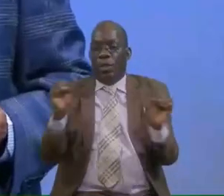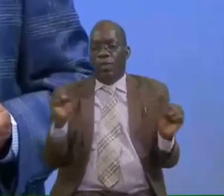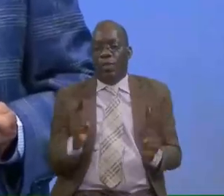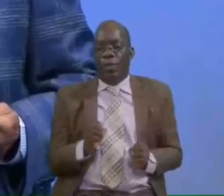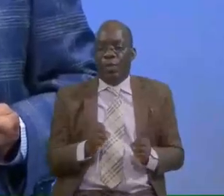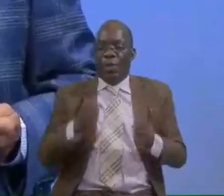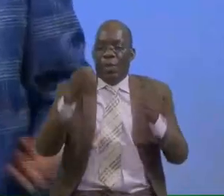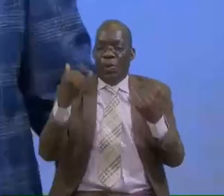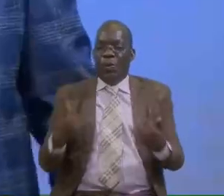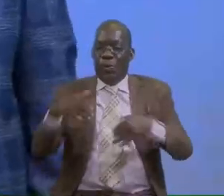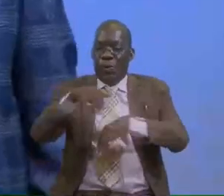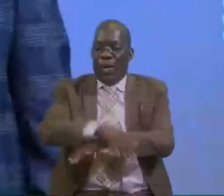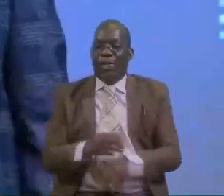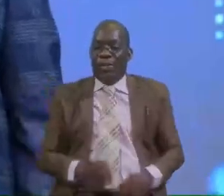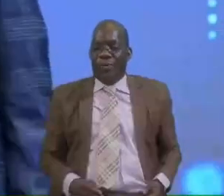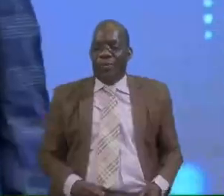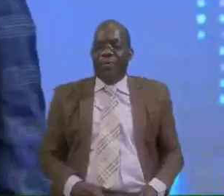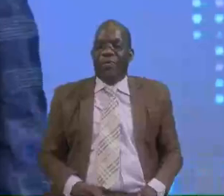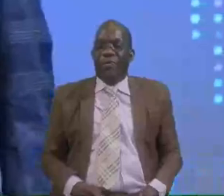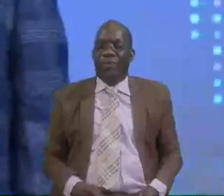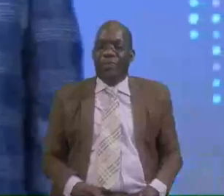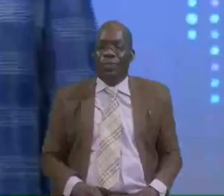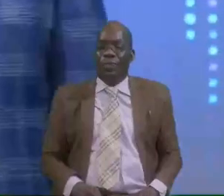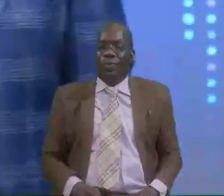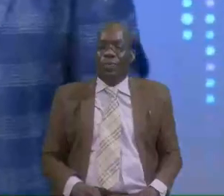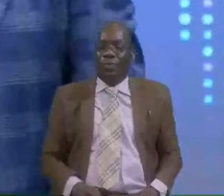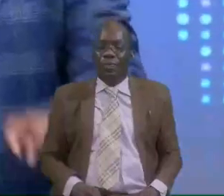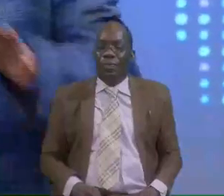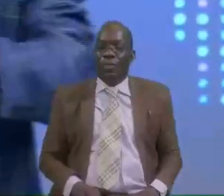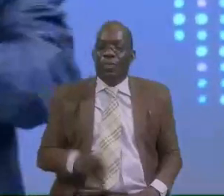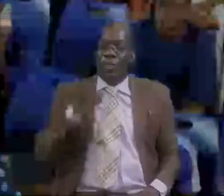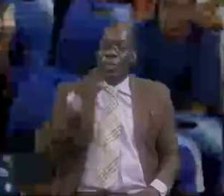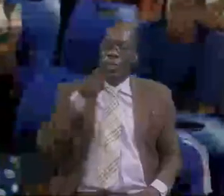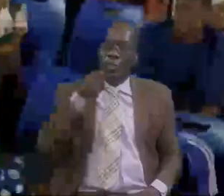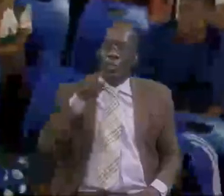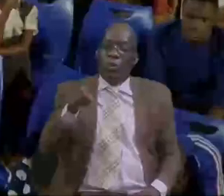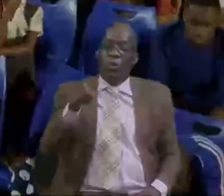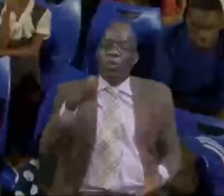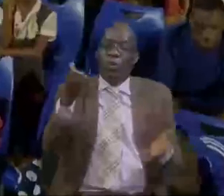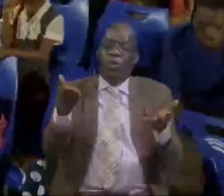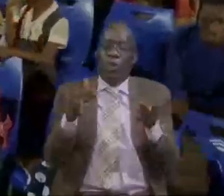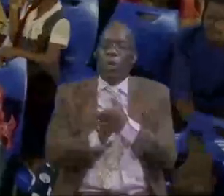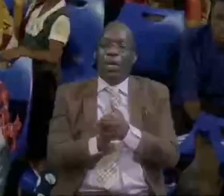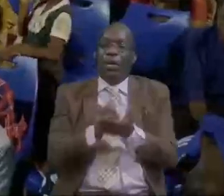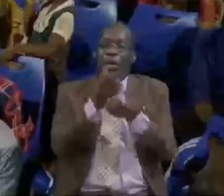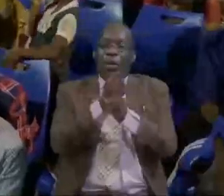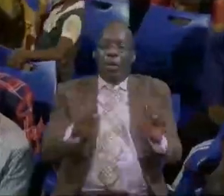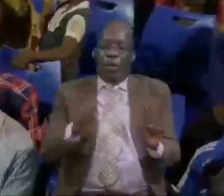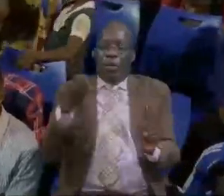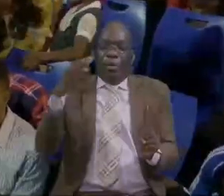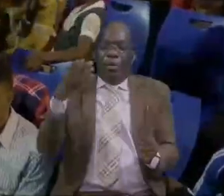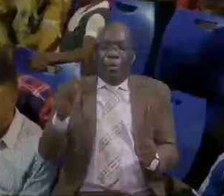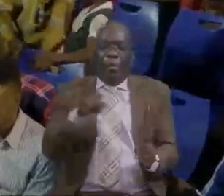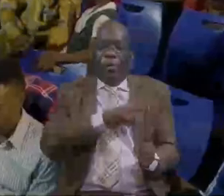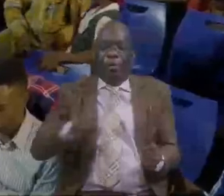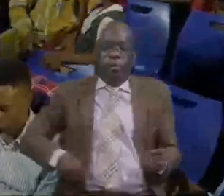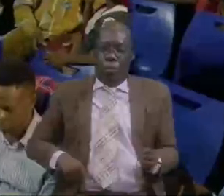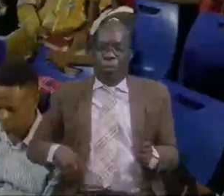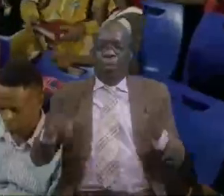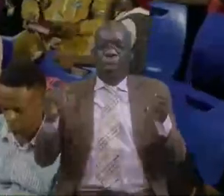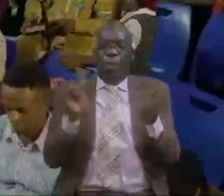Ce soir, la tête baissée, les yeux fermés, tu veux ce salut du Seigneur